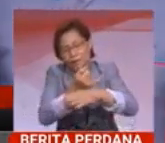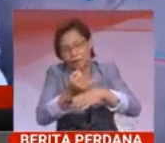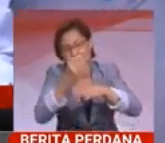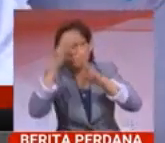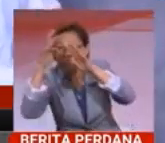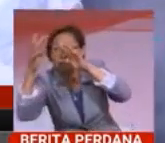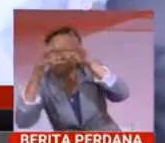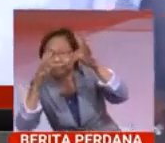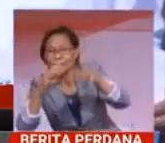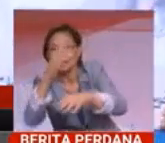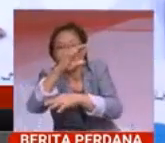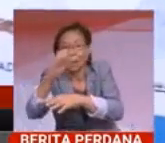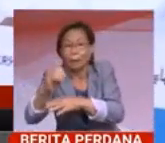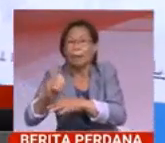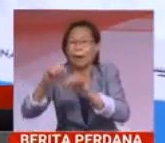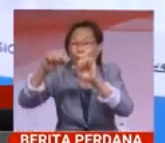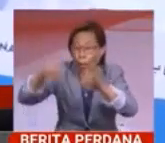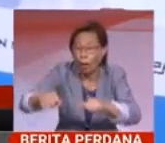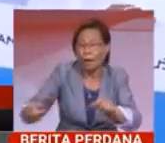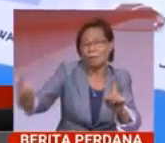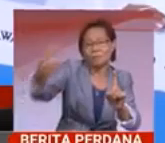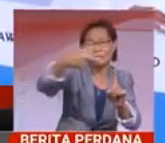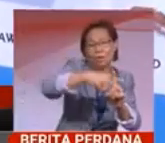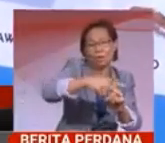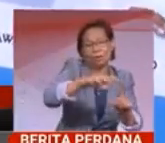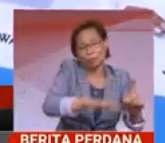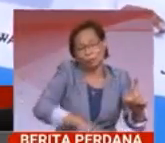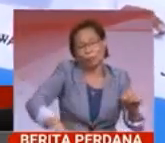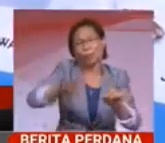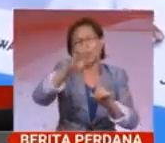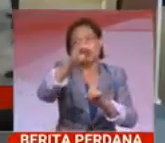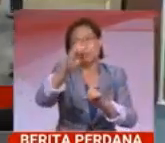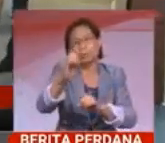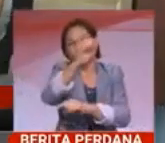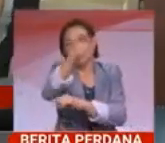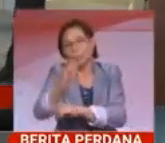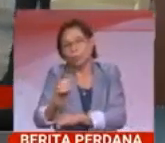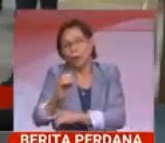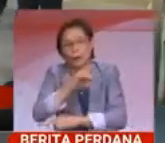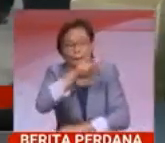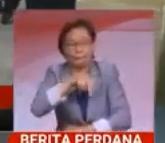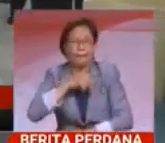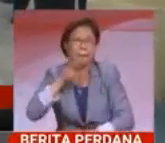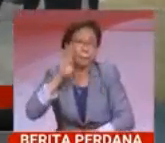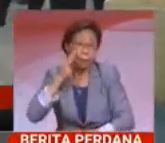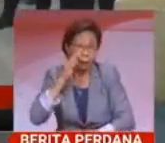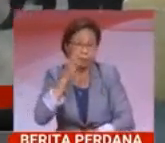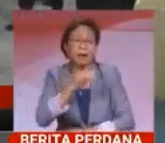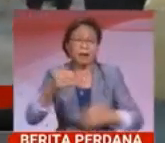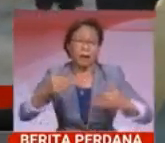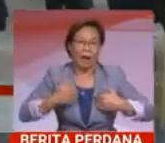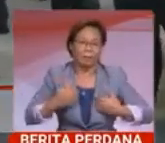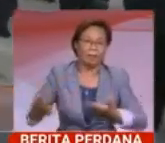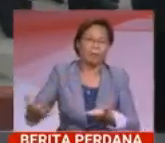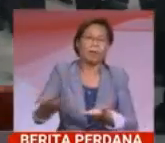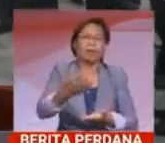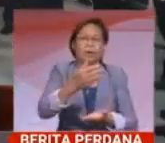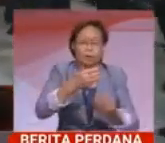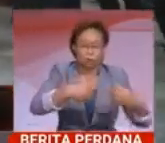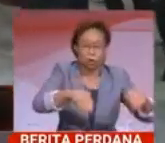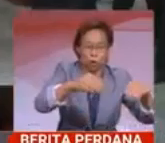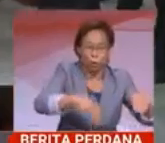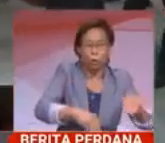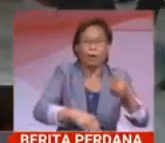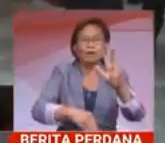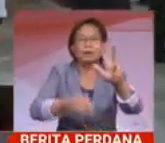industri kreatif syari'at yang layak memohon perlu sekurang-kurangnya 700 semilir bumiputera dan mempunyai perolehan jualan